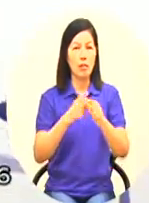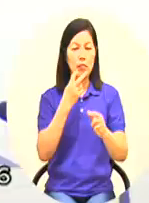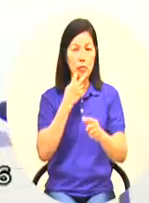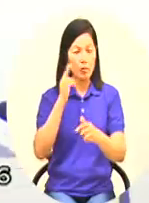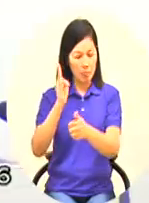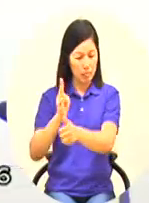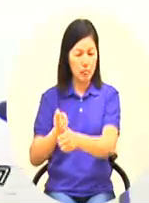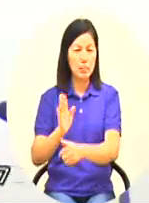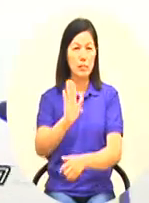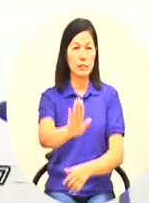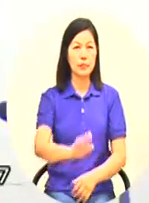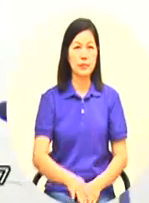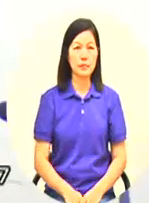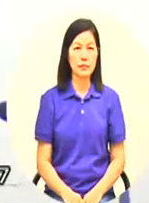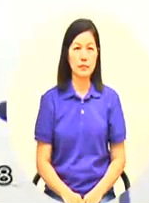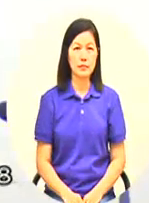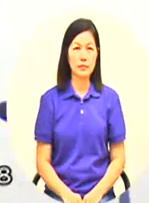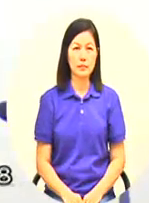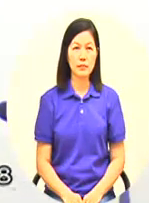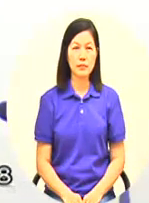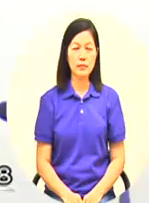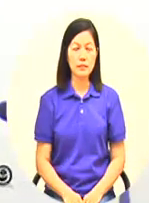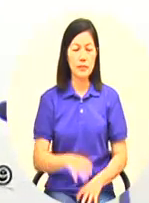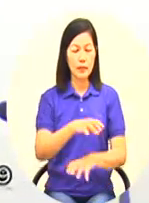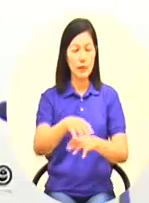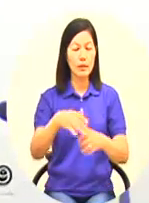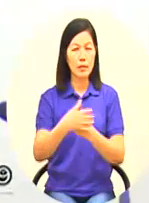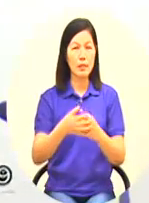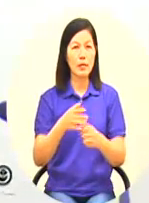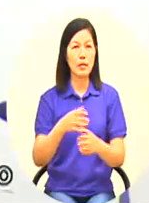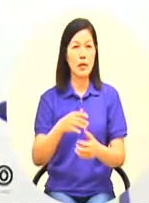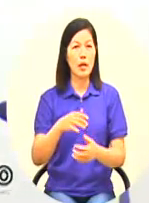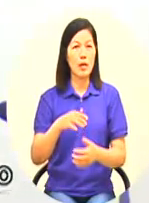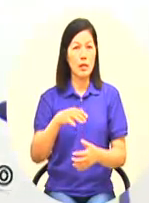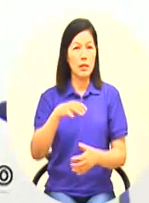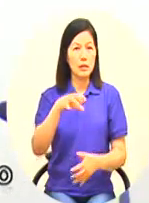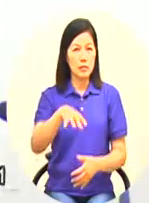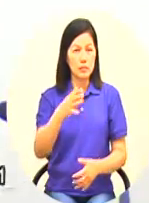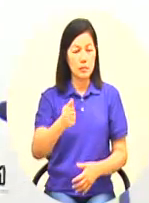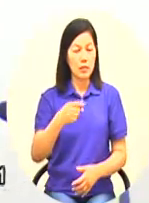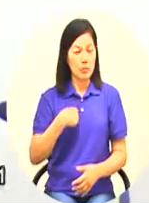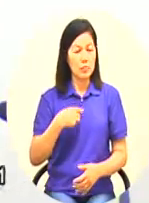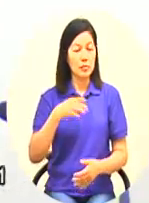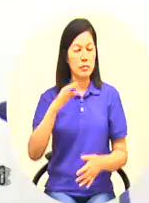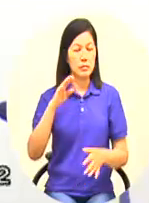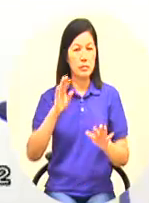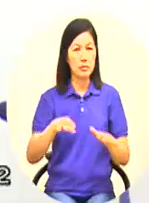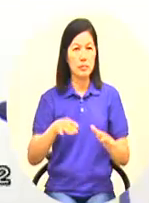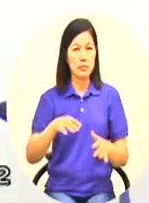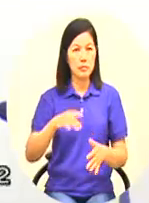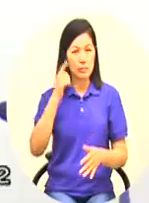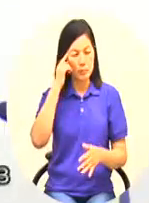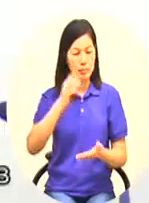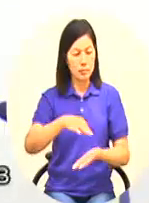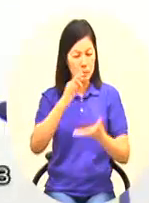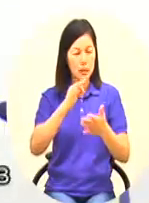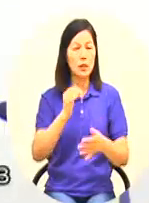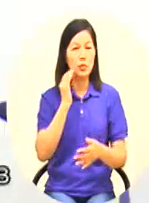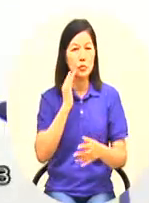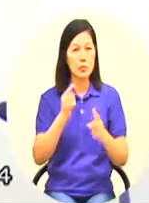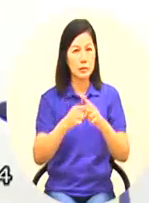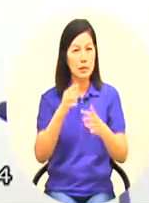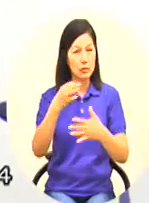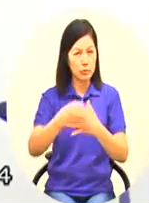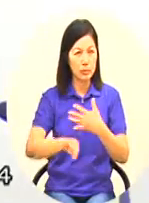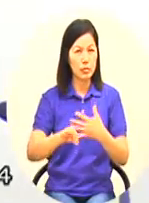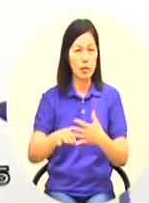保局长来建议，有关我们各分队啊人员不足的，一定要尽快的